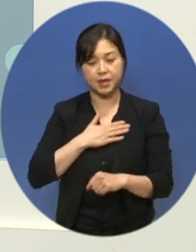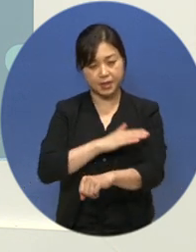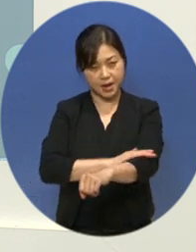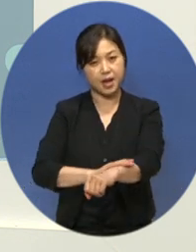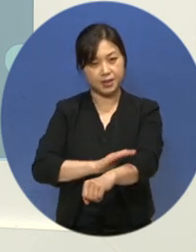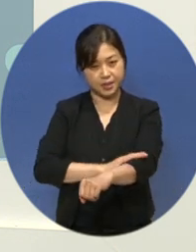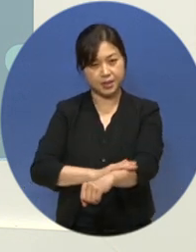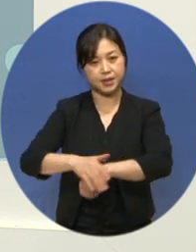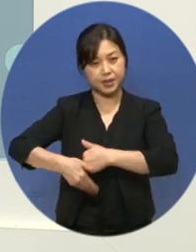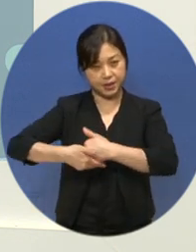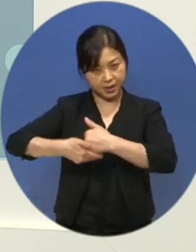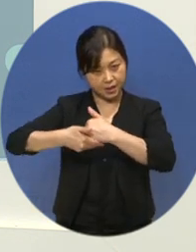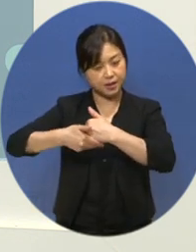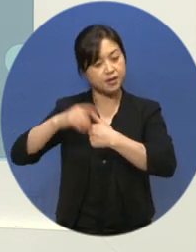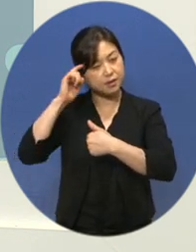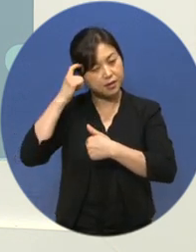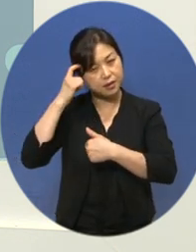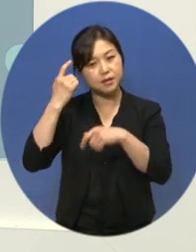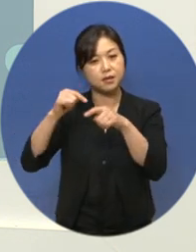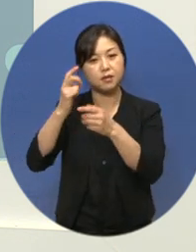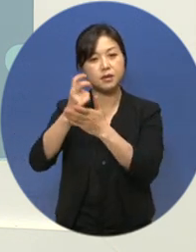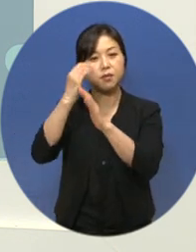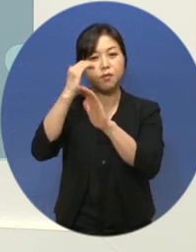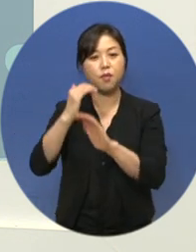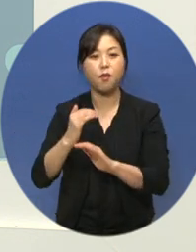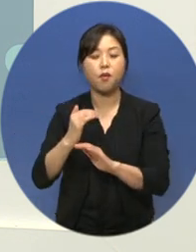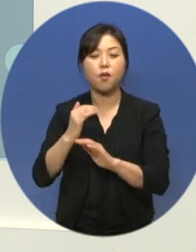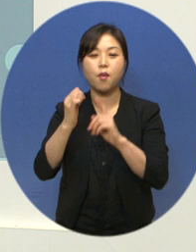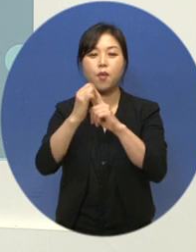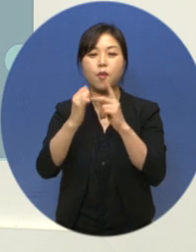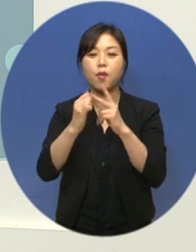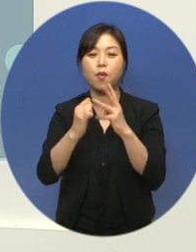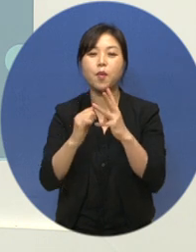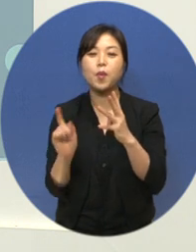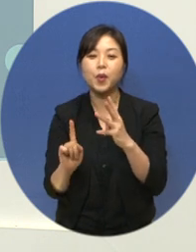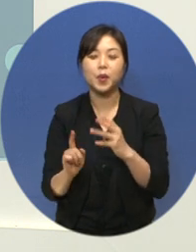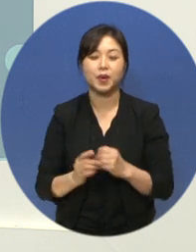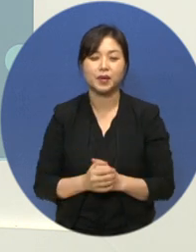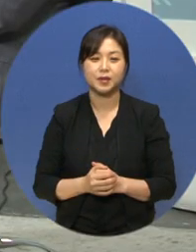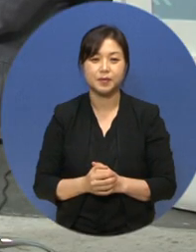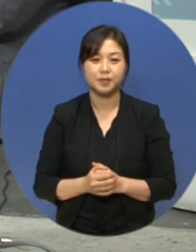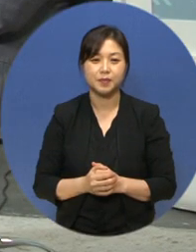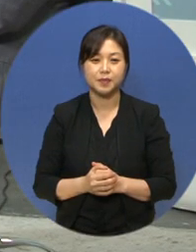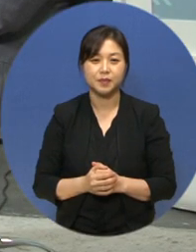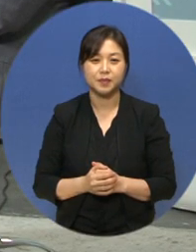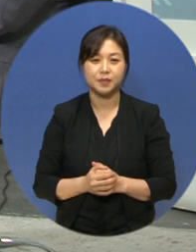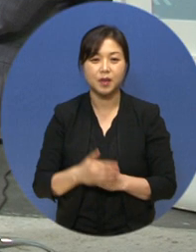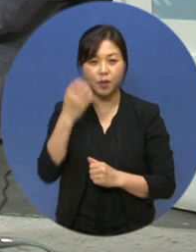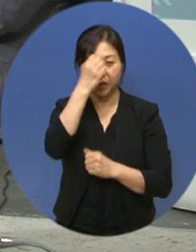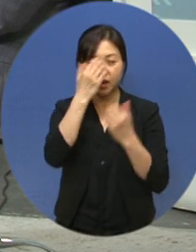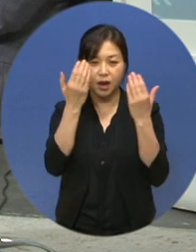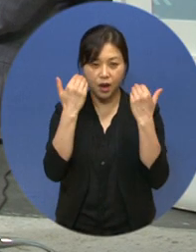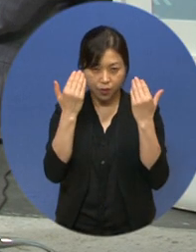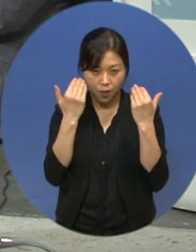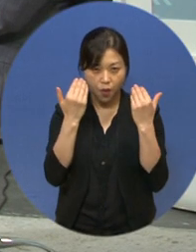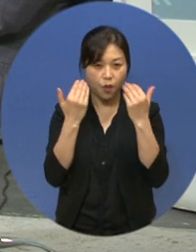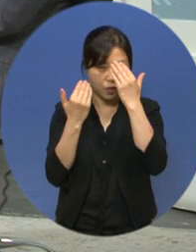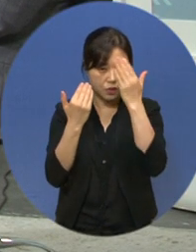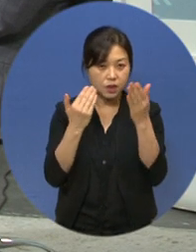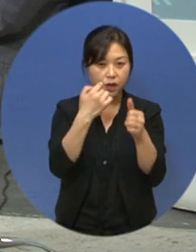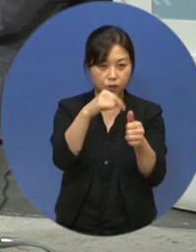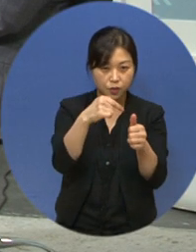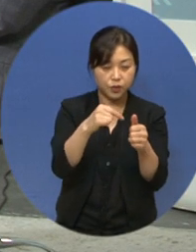잘했다 생각하는 정책은 우선순위를 둔다면 예 너 말씀드리니 고등학교 무상교육 라던가 뭐